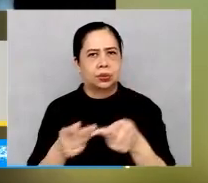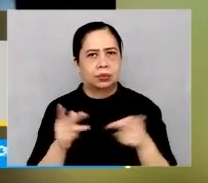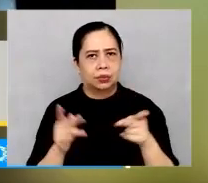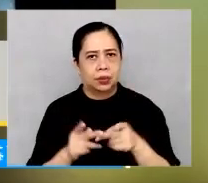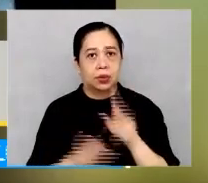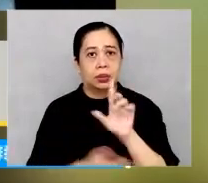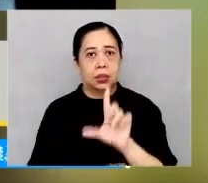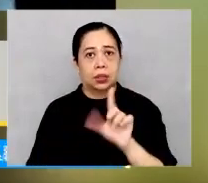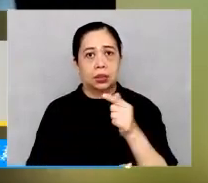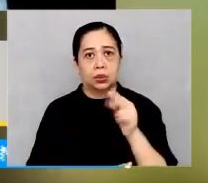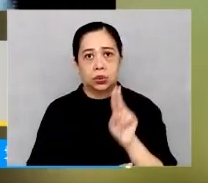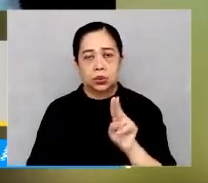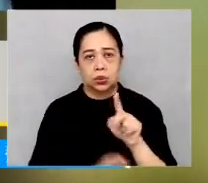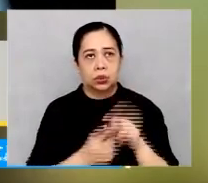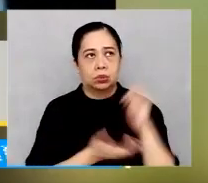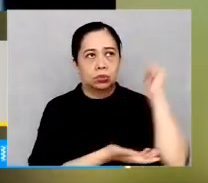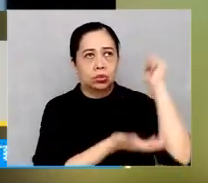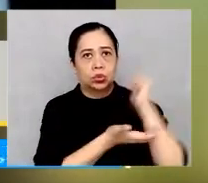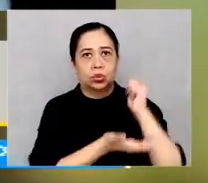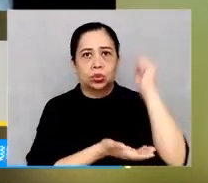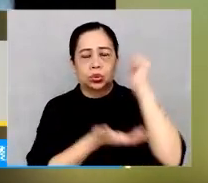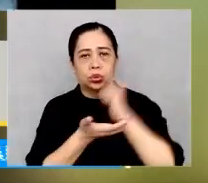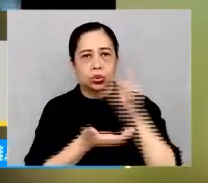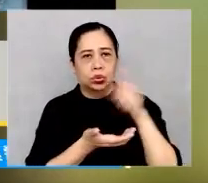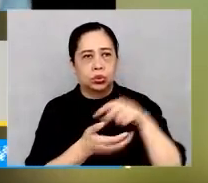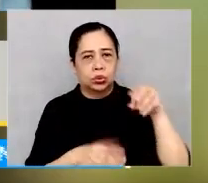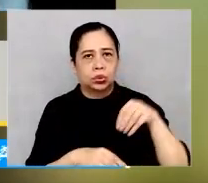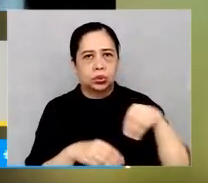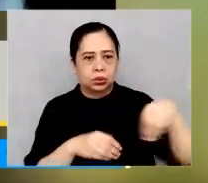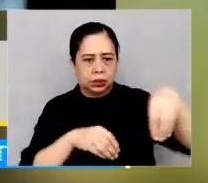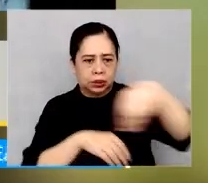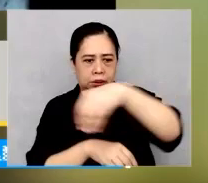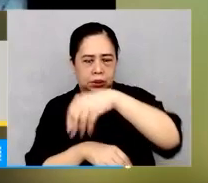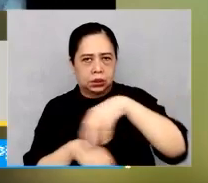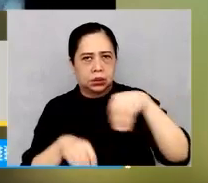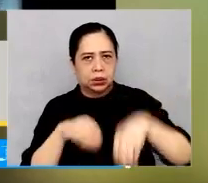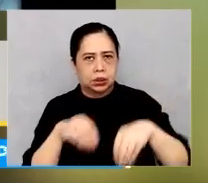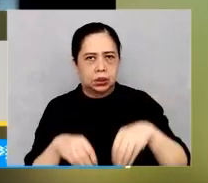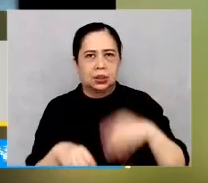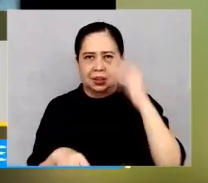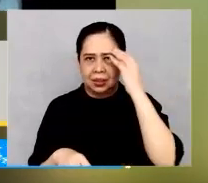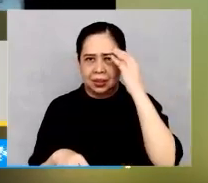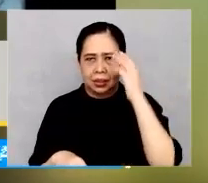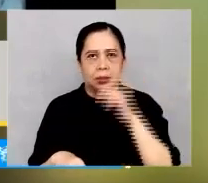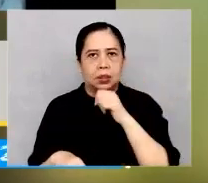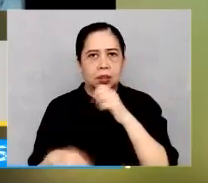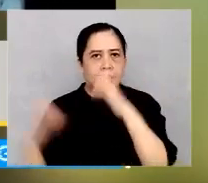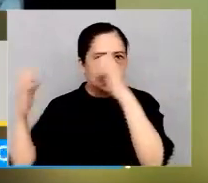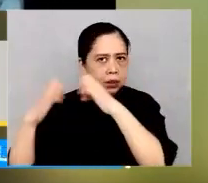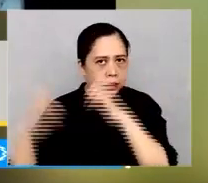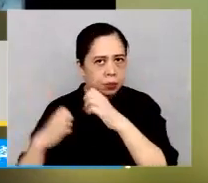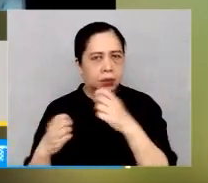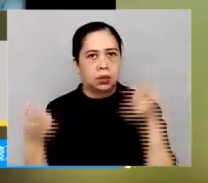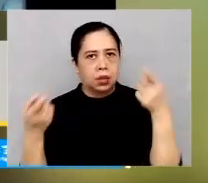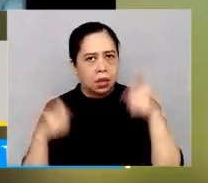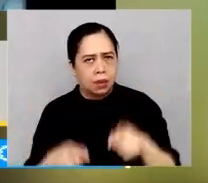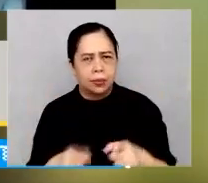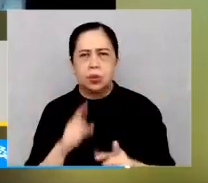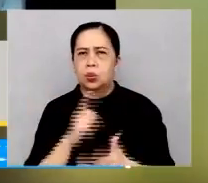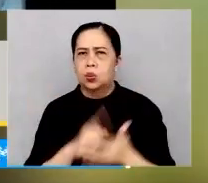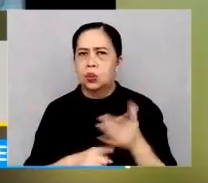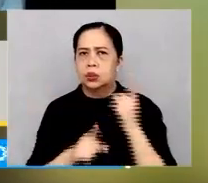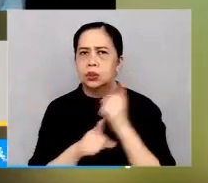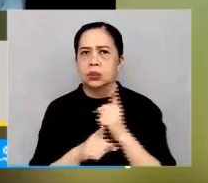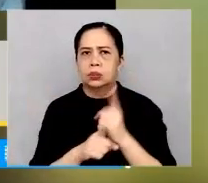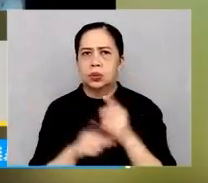government no when it comes to spraying pesticide? Sabi nga ninyo, hindi rin naman inaasahan ng farmer yung nangyari. Pero ano ho ba yung tamang proseso ninyo